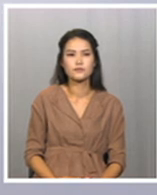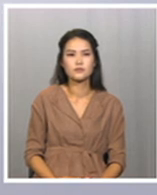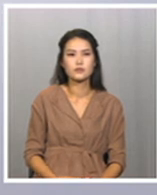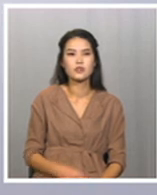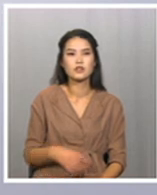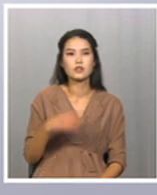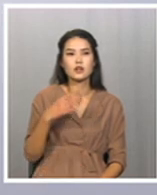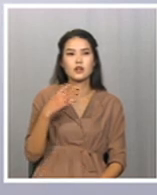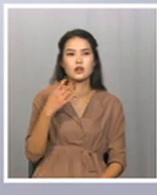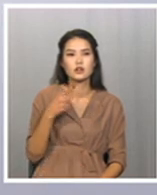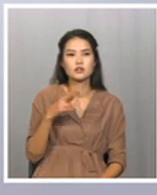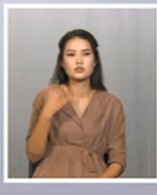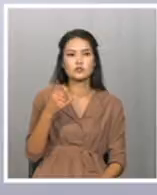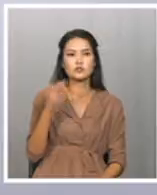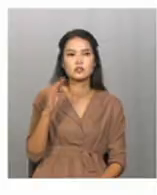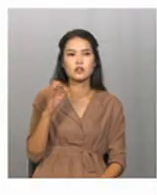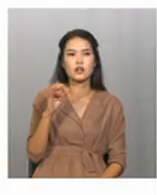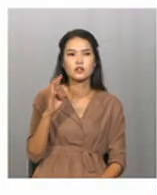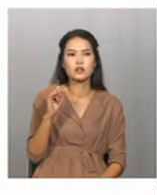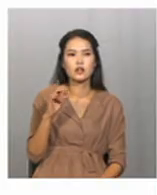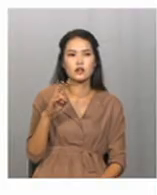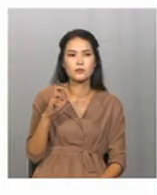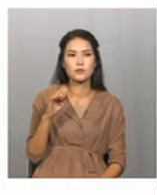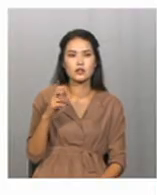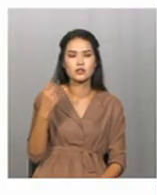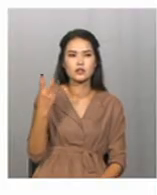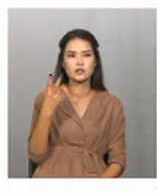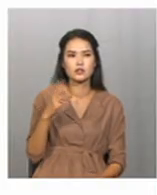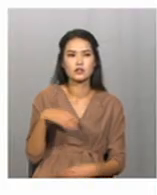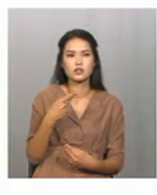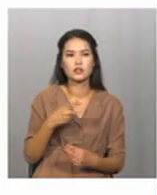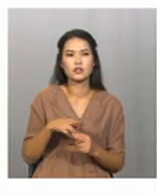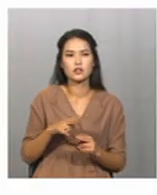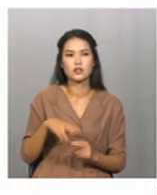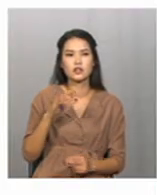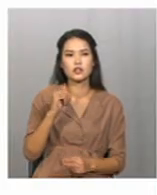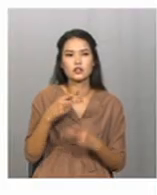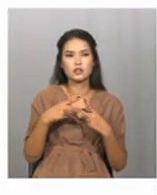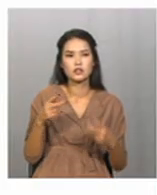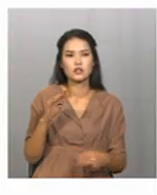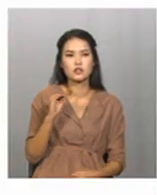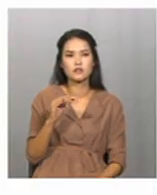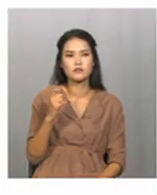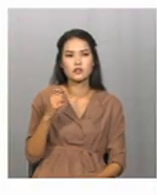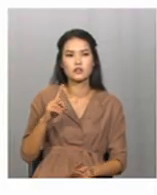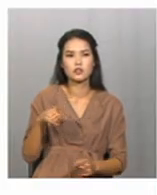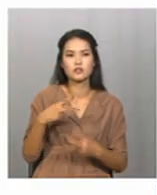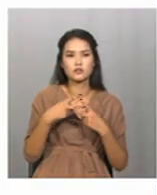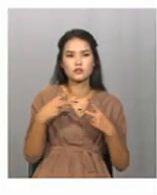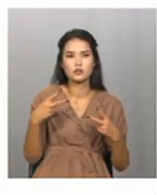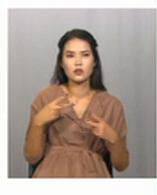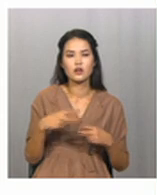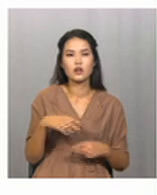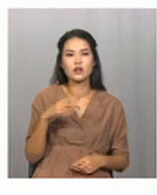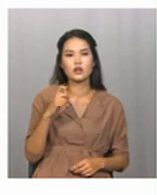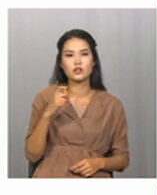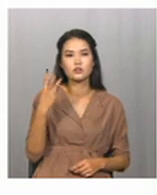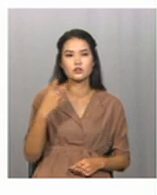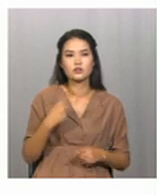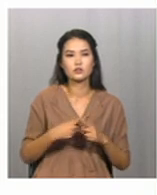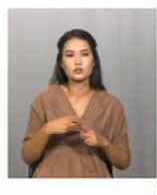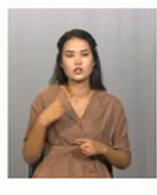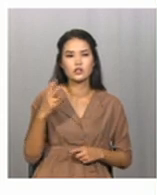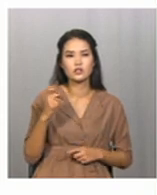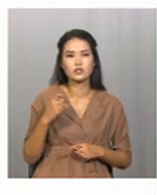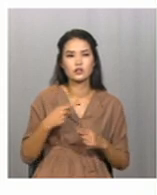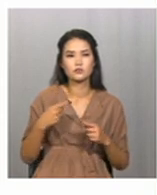Яғни y0 бізде минус 4-ке тең. Келесі берілген функцияның туындысын табайық. Яғни x куб қосылған 2x минус 1-дің туындысы